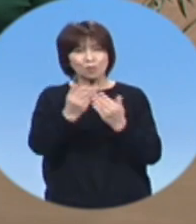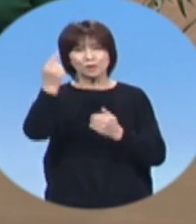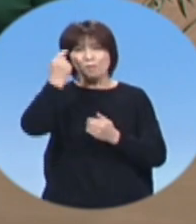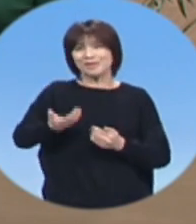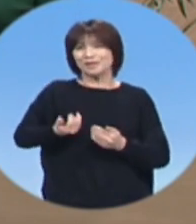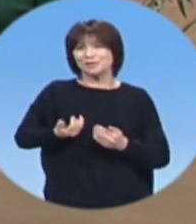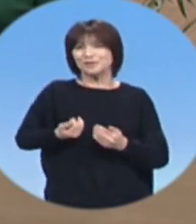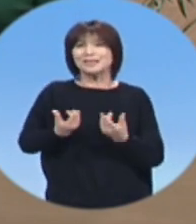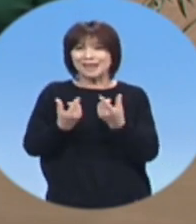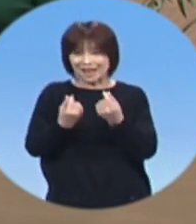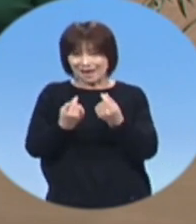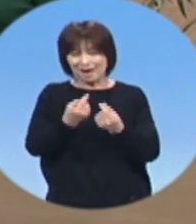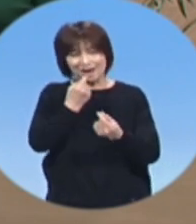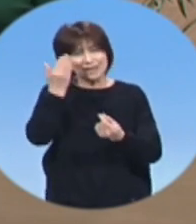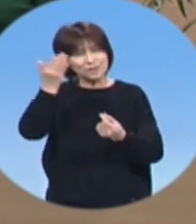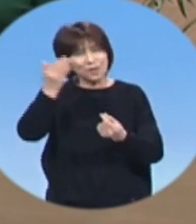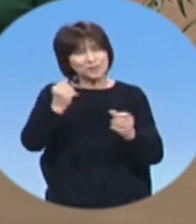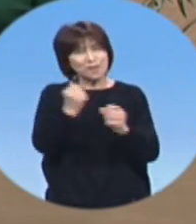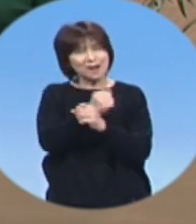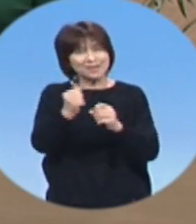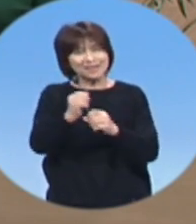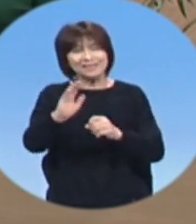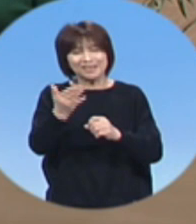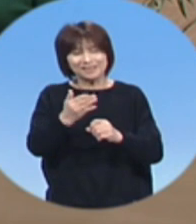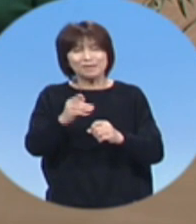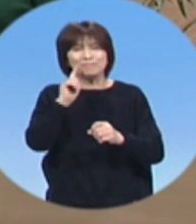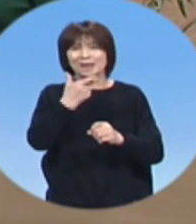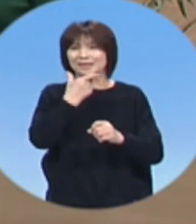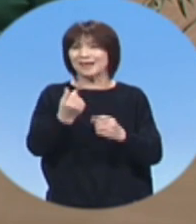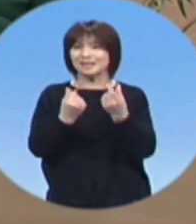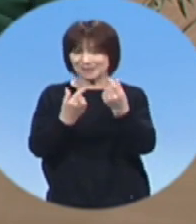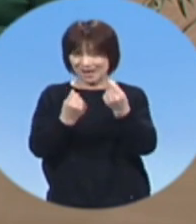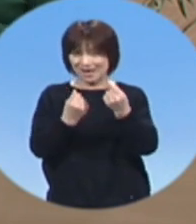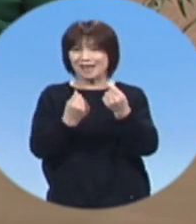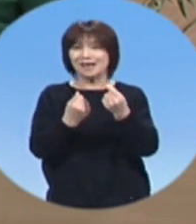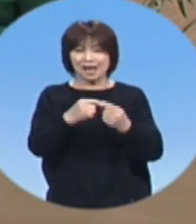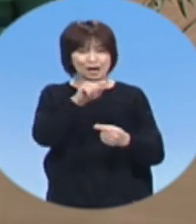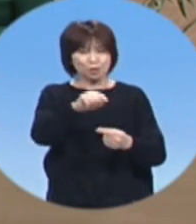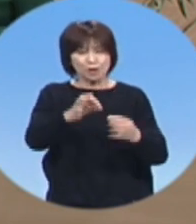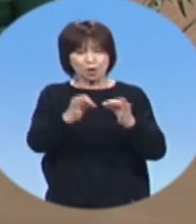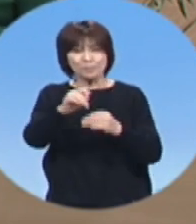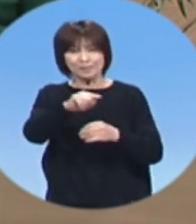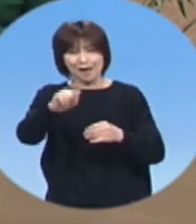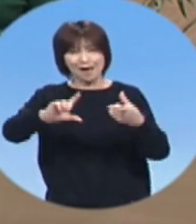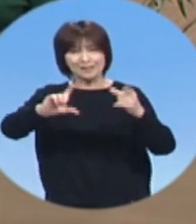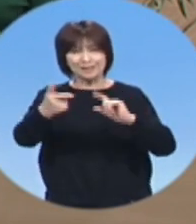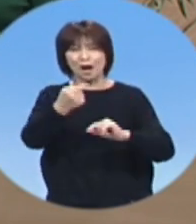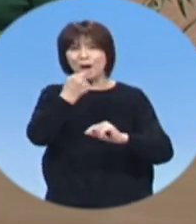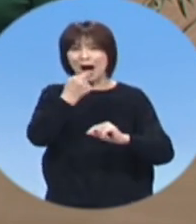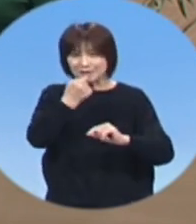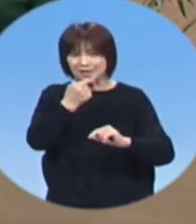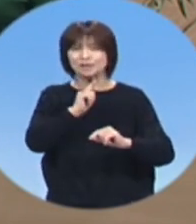乳でしたね。ちょっと味の想像ができないんですけど食べてみたいです。 それぞれのお店で違う